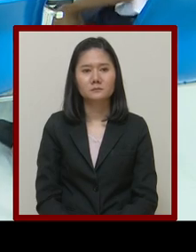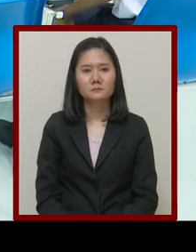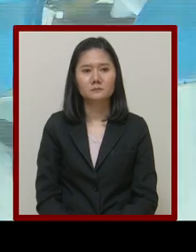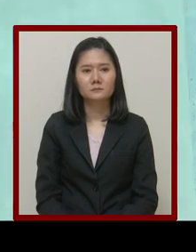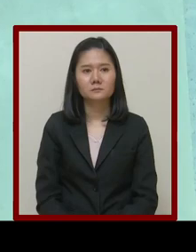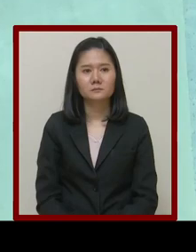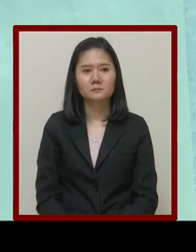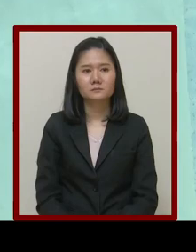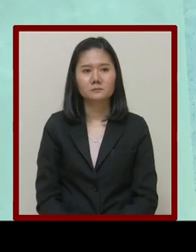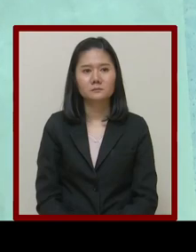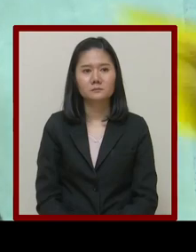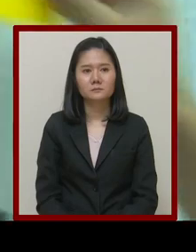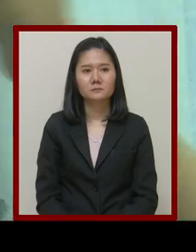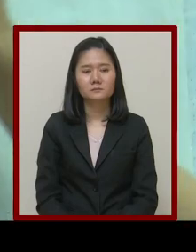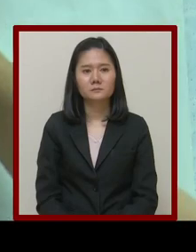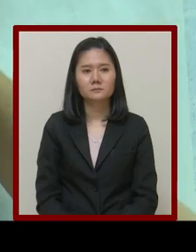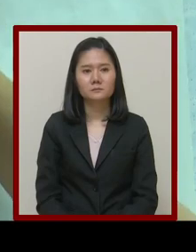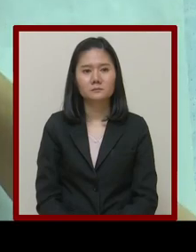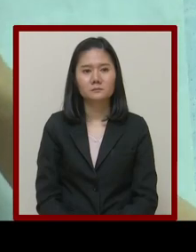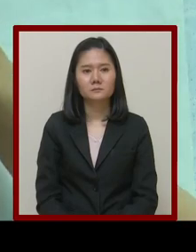ติดต้องสวย